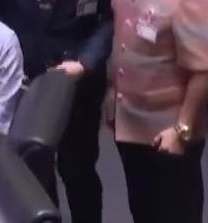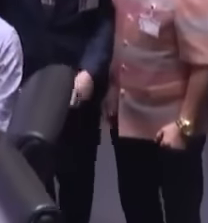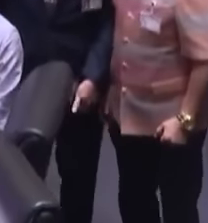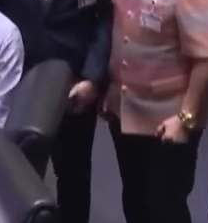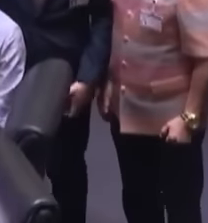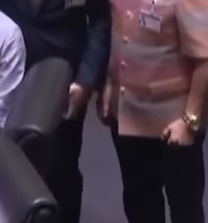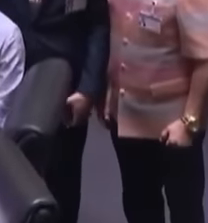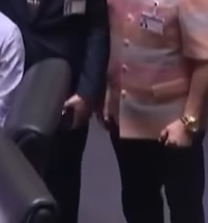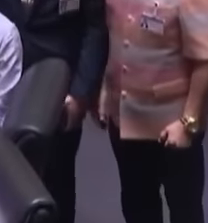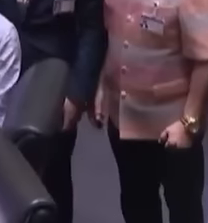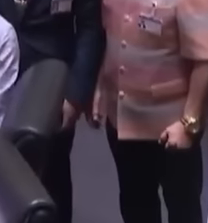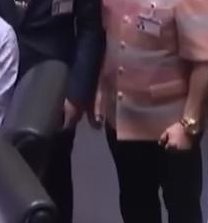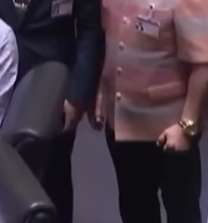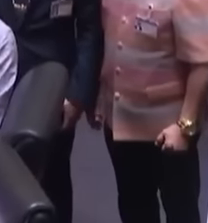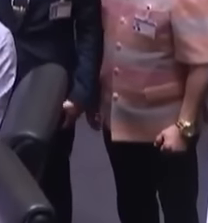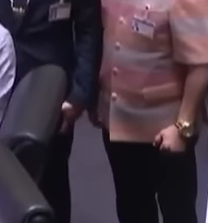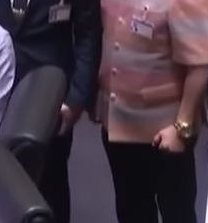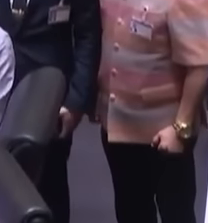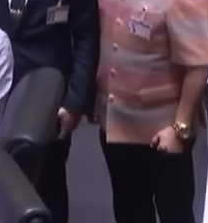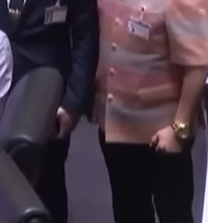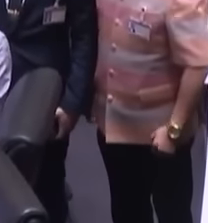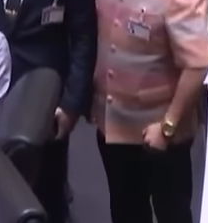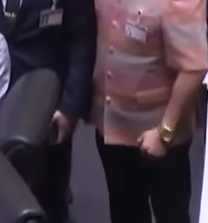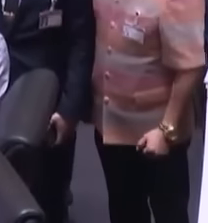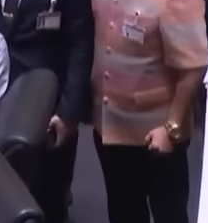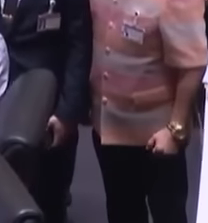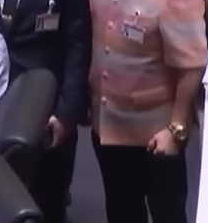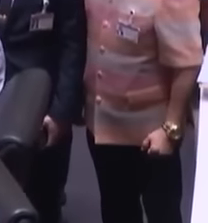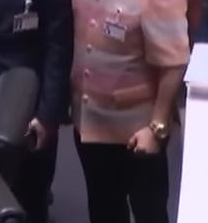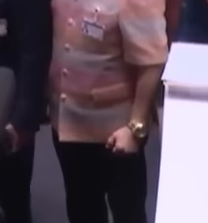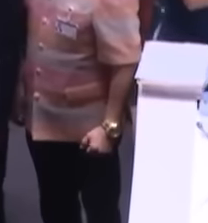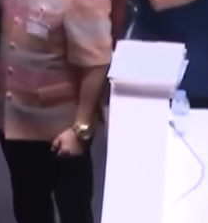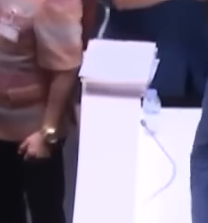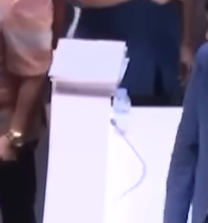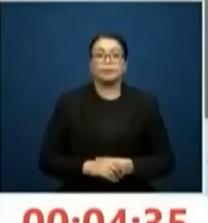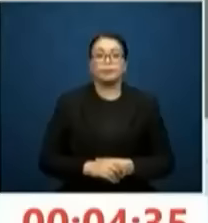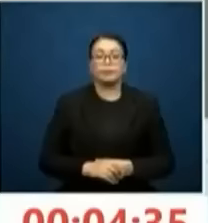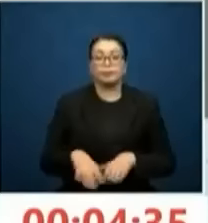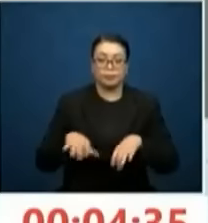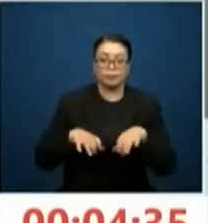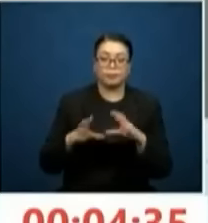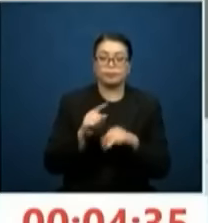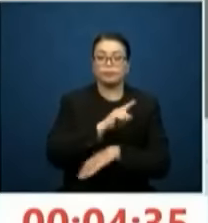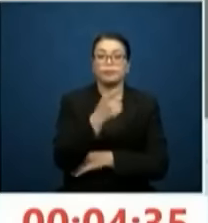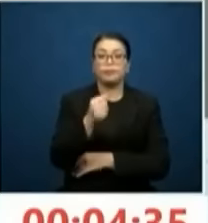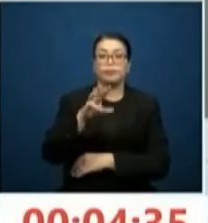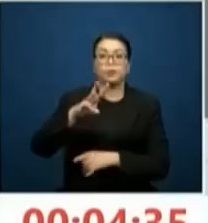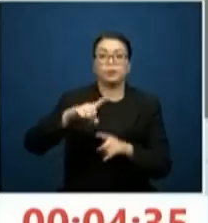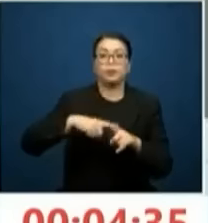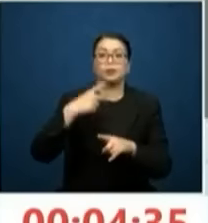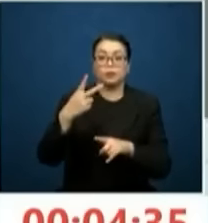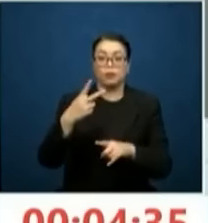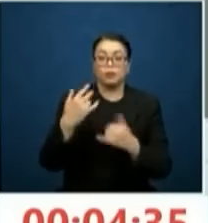อภิปรายอย่างเช่นสวสมชายแสวงการนะเปลวสีเงินบอกไม่น่าพลาดส่วนสวที่จะเป็นคู่สวด